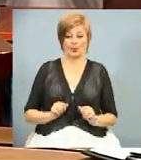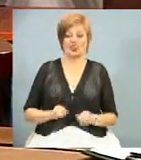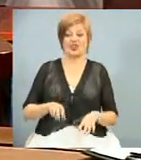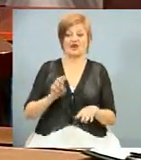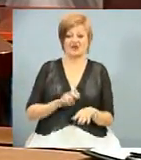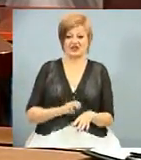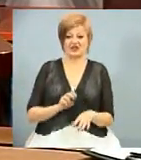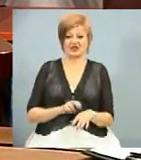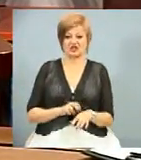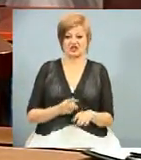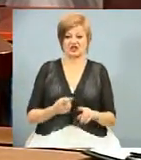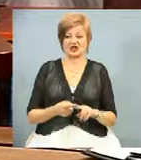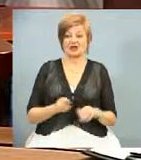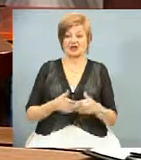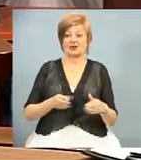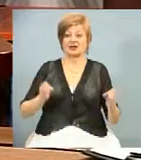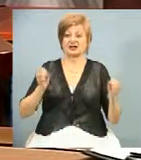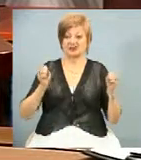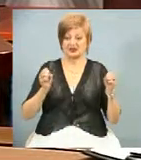лікарі це